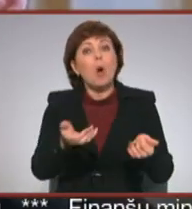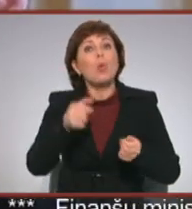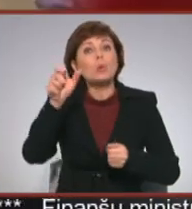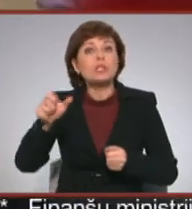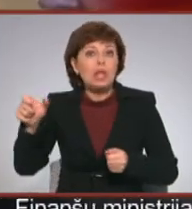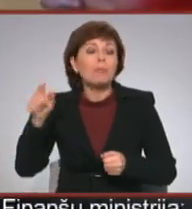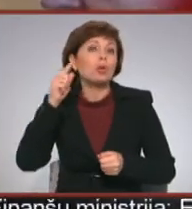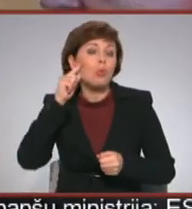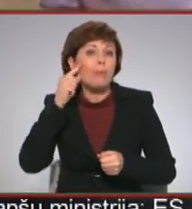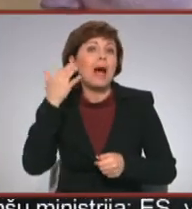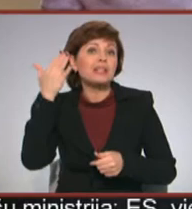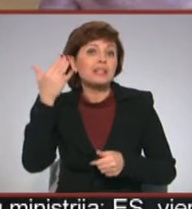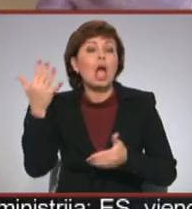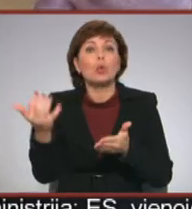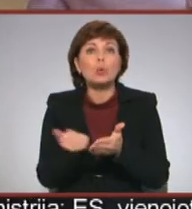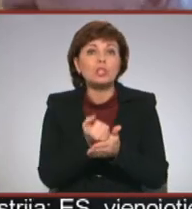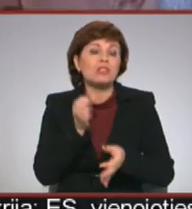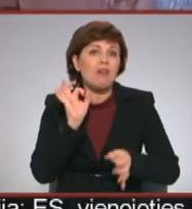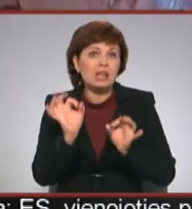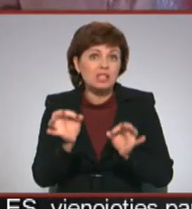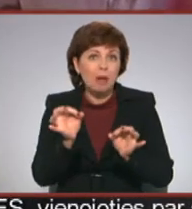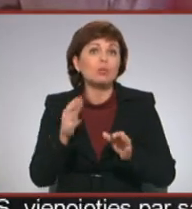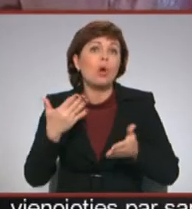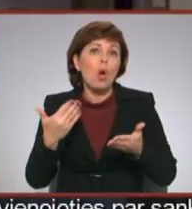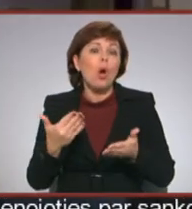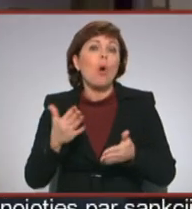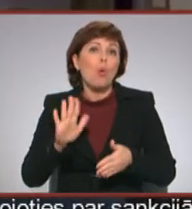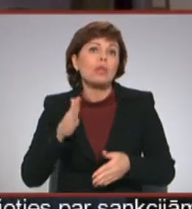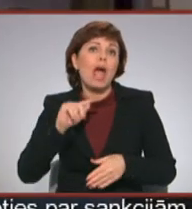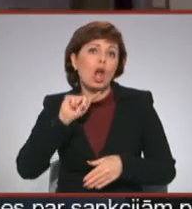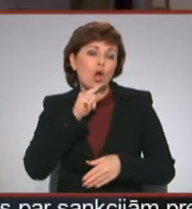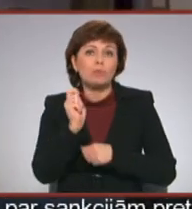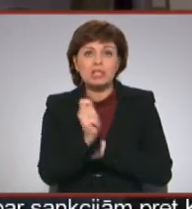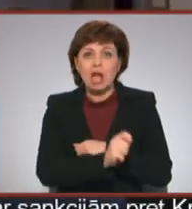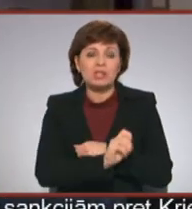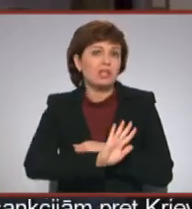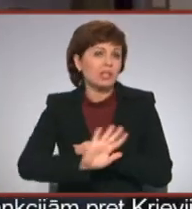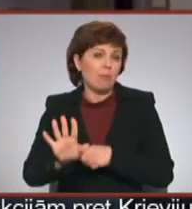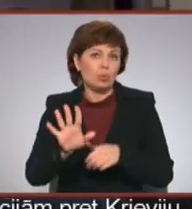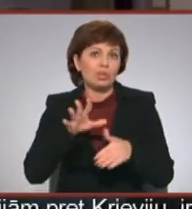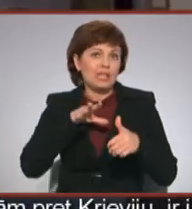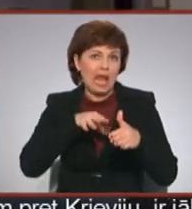veselais saprāts uzvarēs un ekonomiskās sankcijas netiks ieviestas. Dzintra Stradiņa, Kārlis Kumsārs, Vidzemes televīzija.